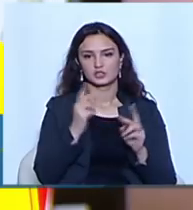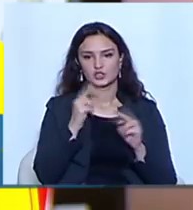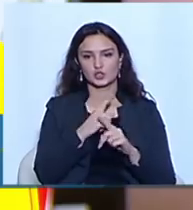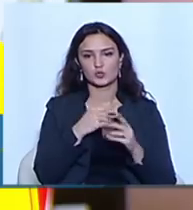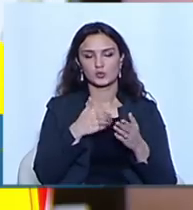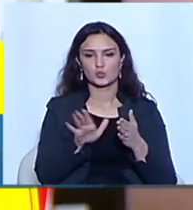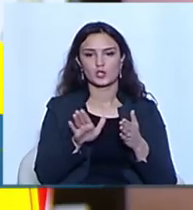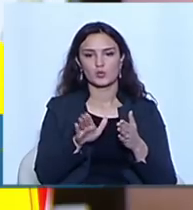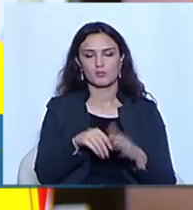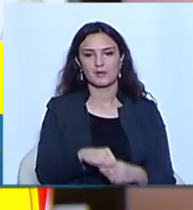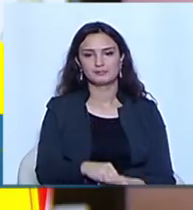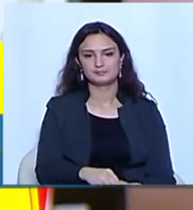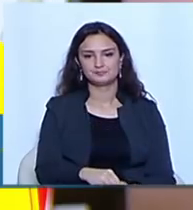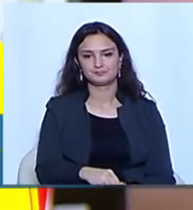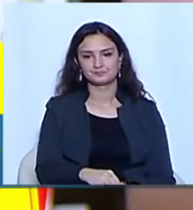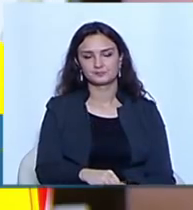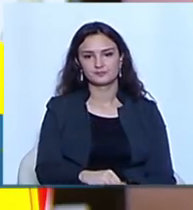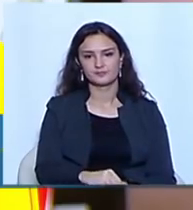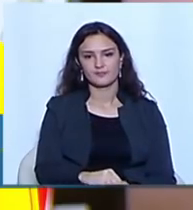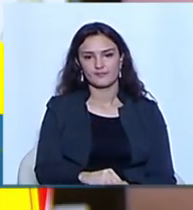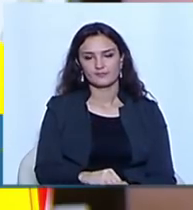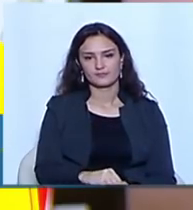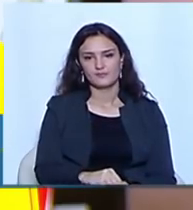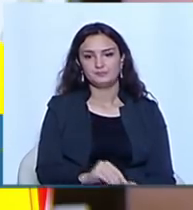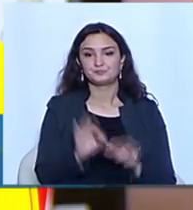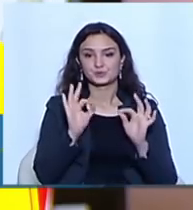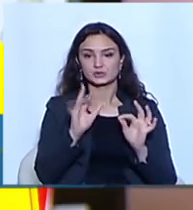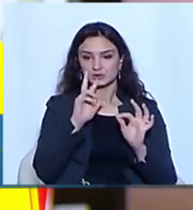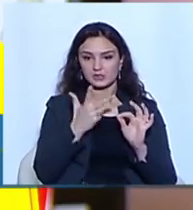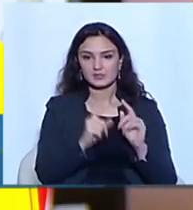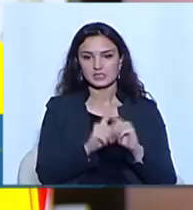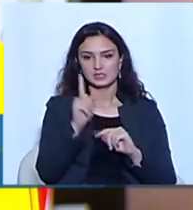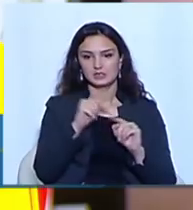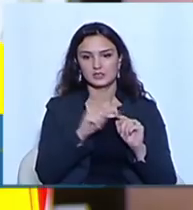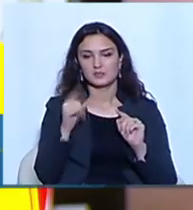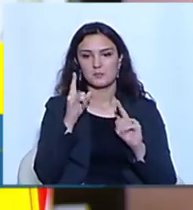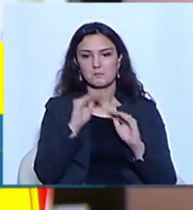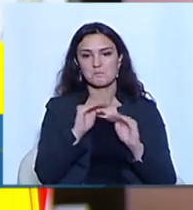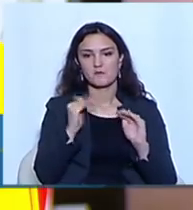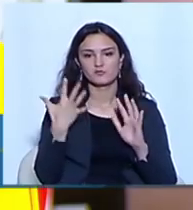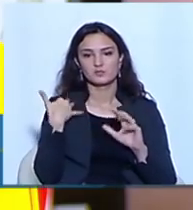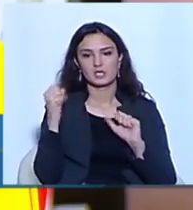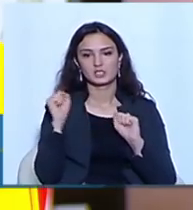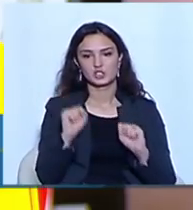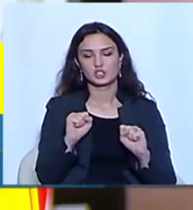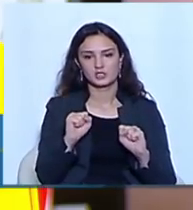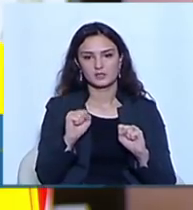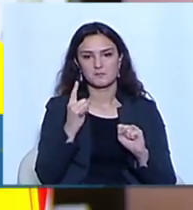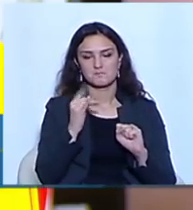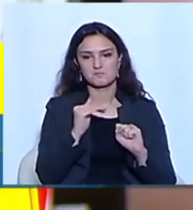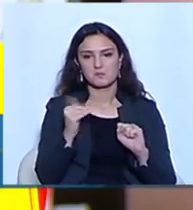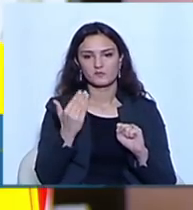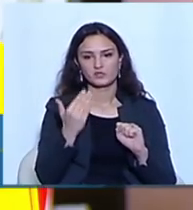შეცდომის უარყოფასთან. დიახ. აი ზუსტად 3 წლიდან ბავშვის მხარდაჭერა